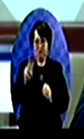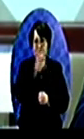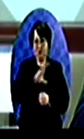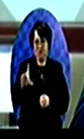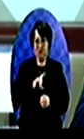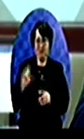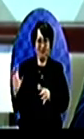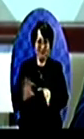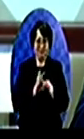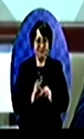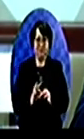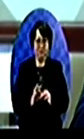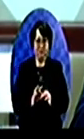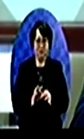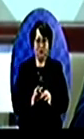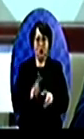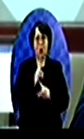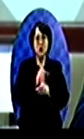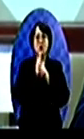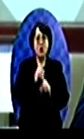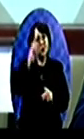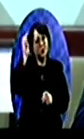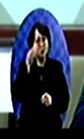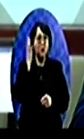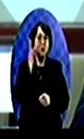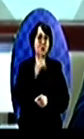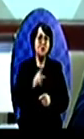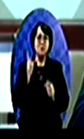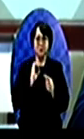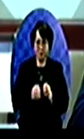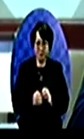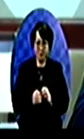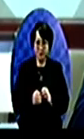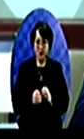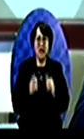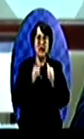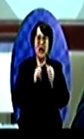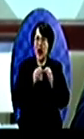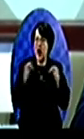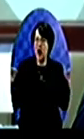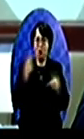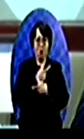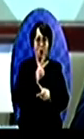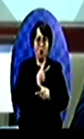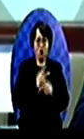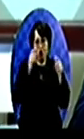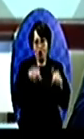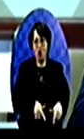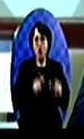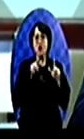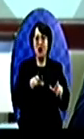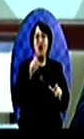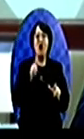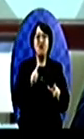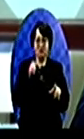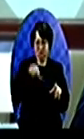цуцлах болон хуулийн дагуу тодорхой арга хэмжээг авах. За урт нэртэй хууль буюу гол мөрний урсаж бүрэлдэх их усны